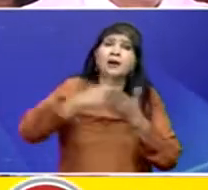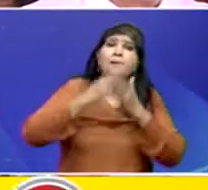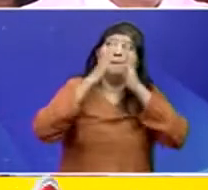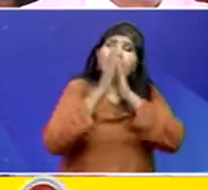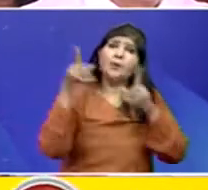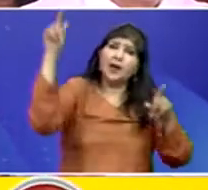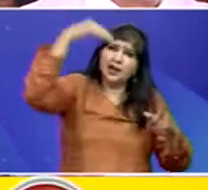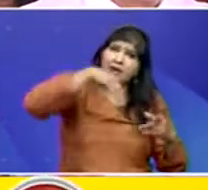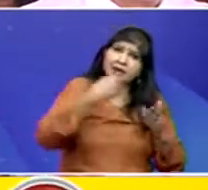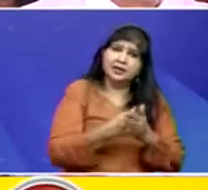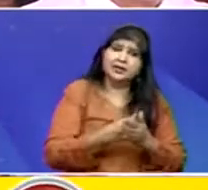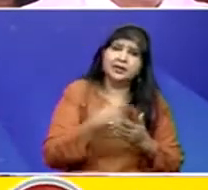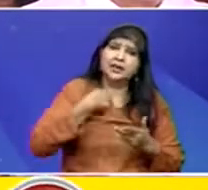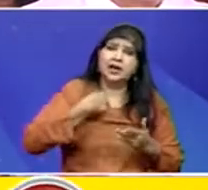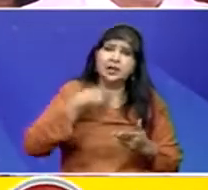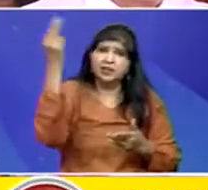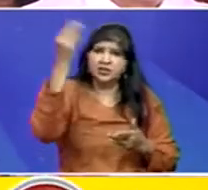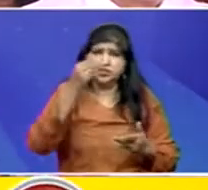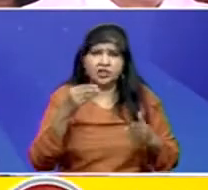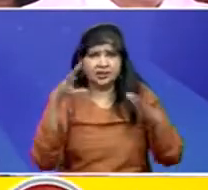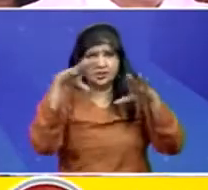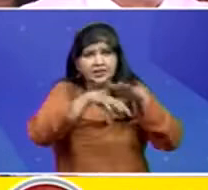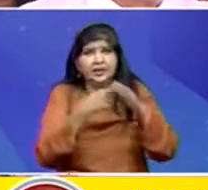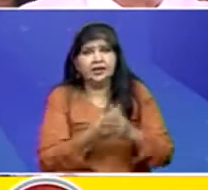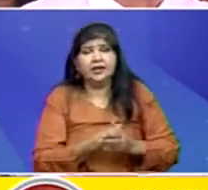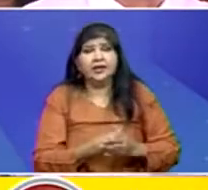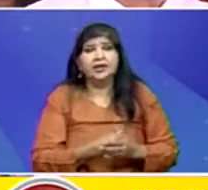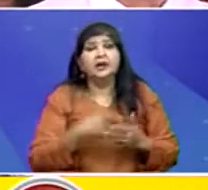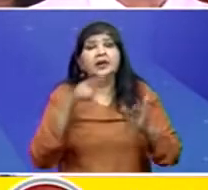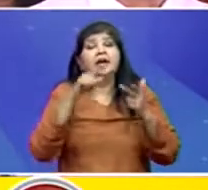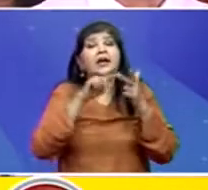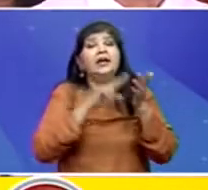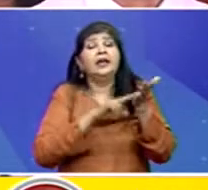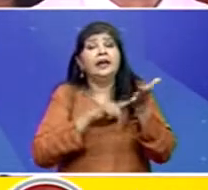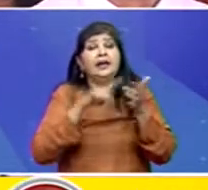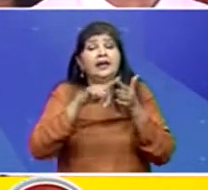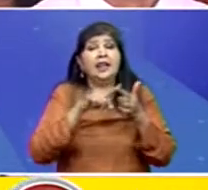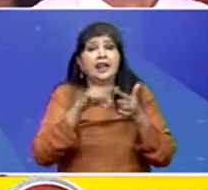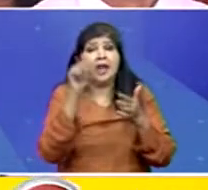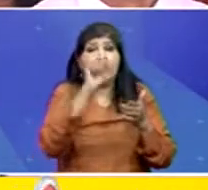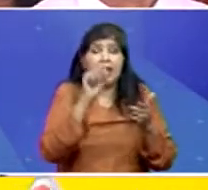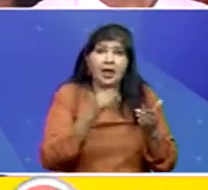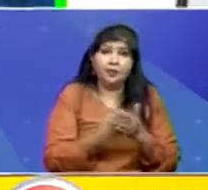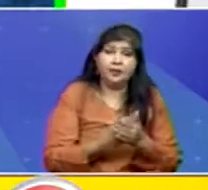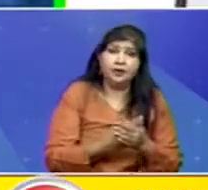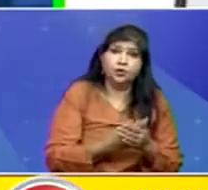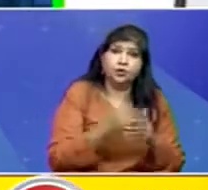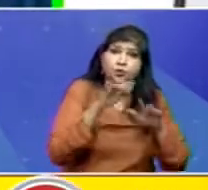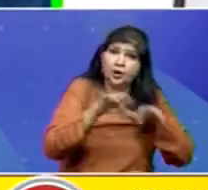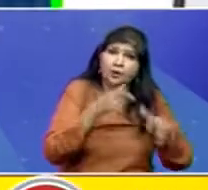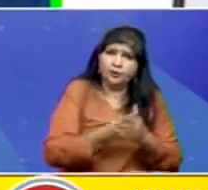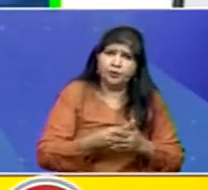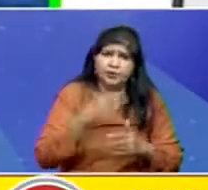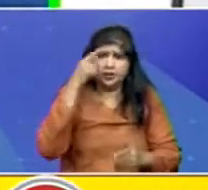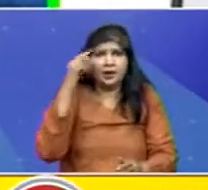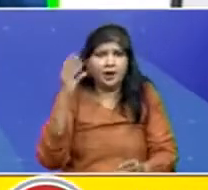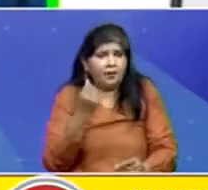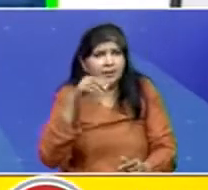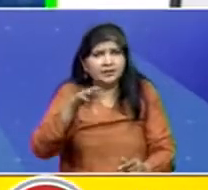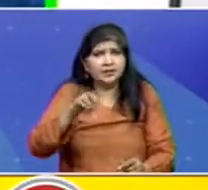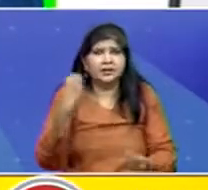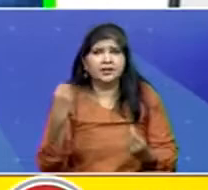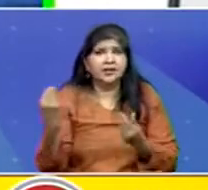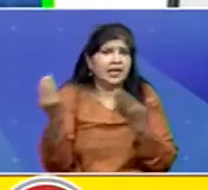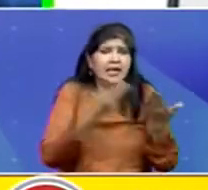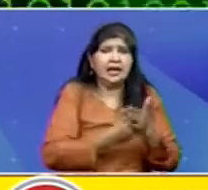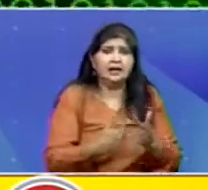एक भारतिय पद्धदी का चित्र किया गया था, इंटेल का नाम आया, तो कंप्यूटर आपके दिमाग में अपने आप